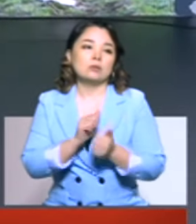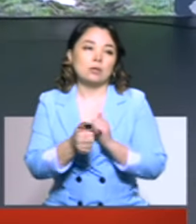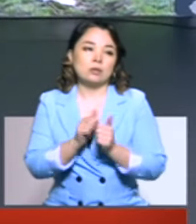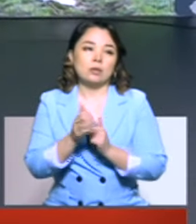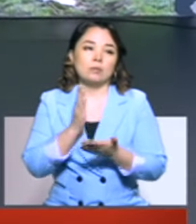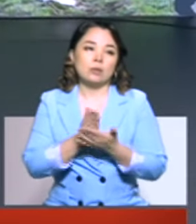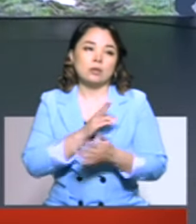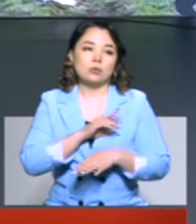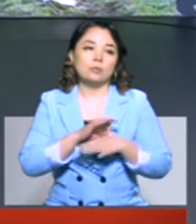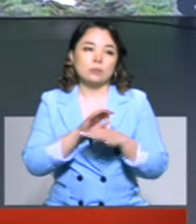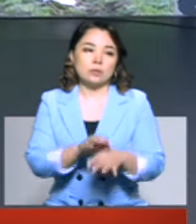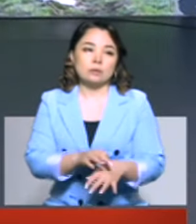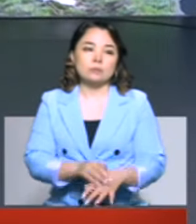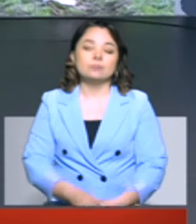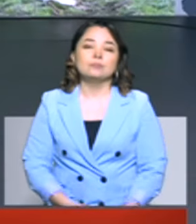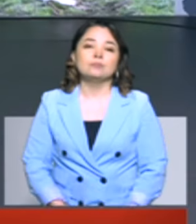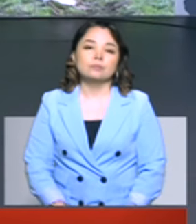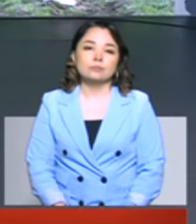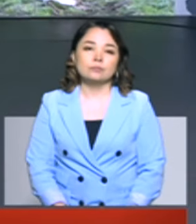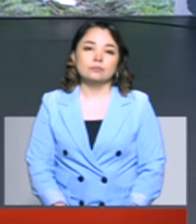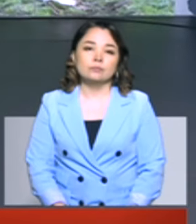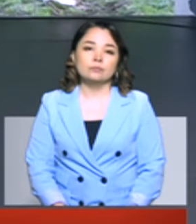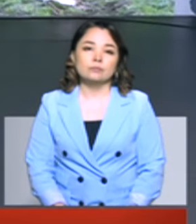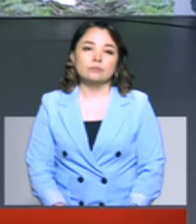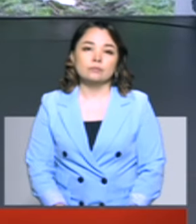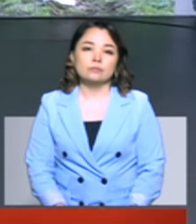атқарып жүр. Ләйлә.